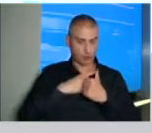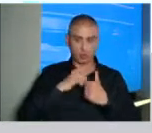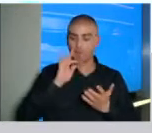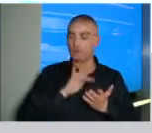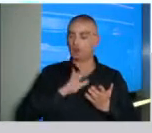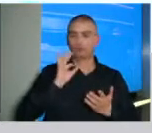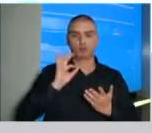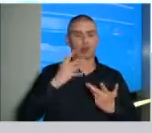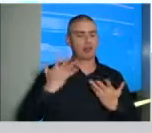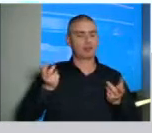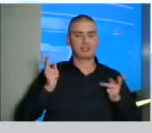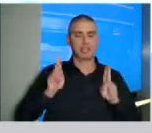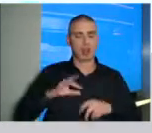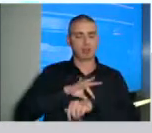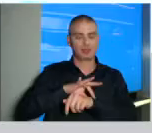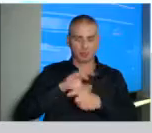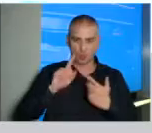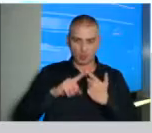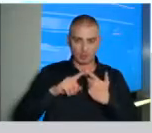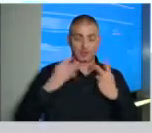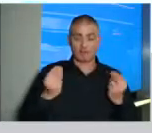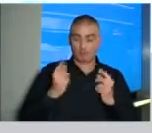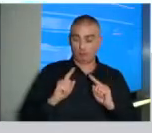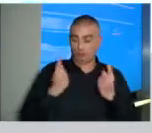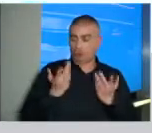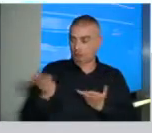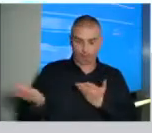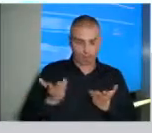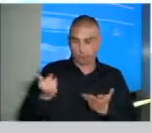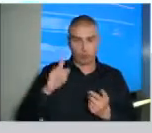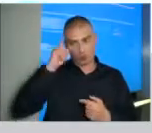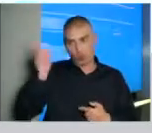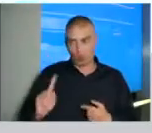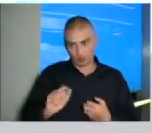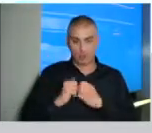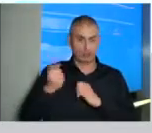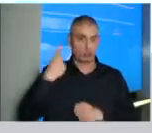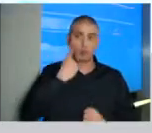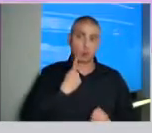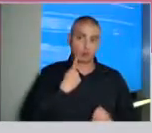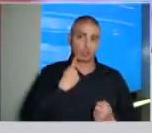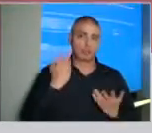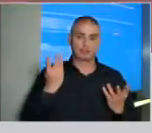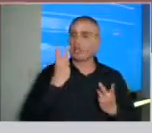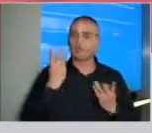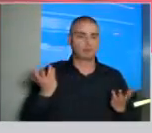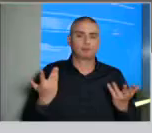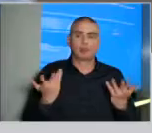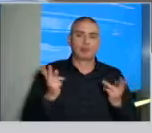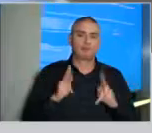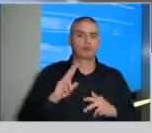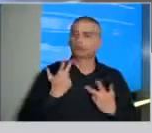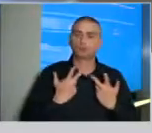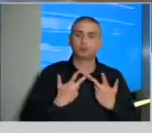של החוסר יכולת ניהול, למקום של דברים שקורים מתחת אפו, ואו שהוא לא יודע או שהוא מושחת, זה אחת, אין אפשרות